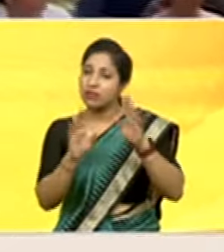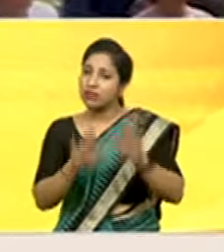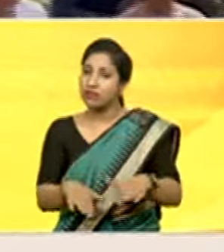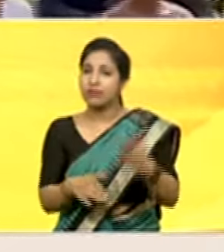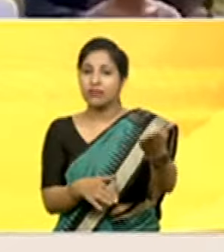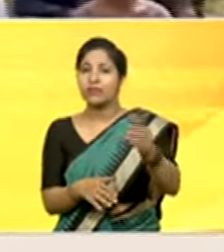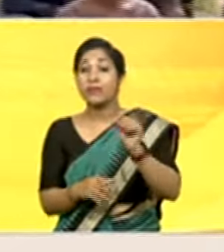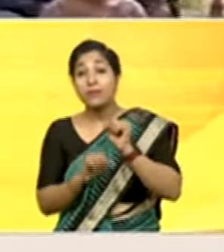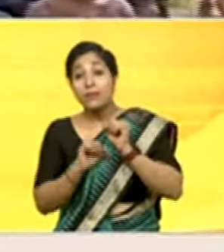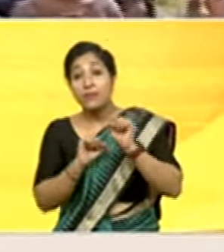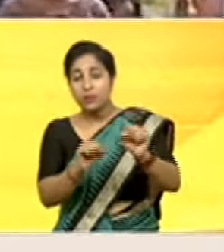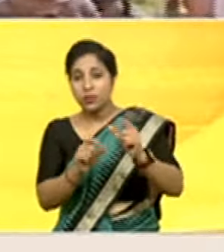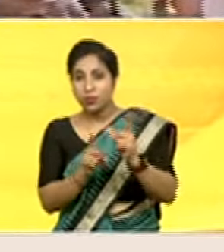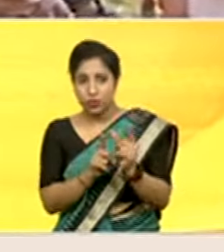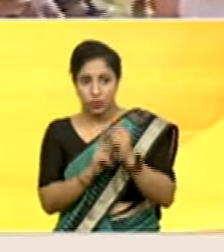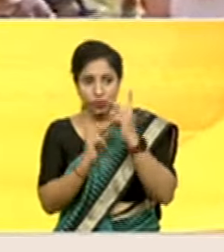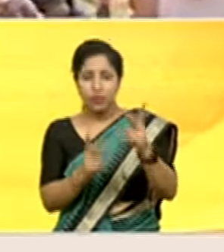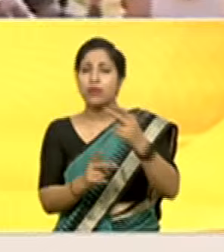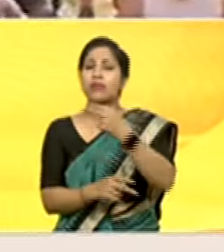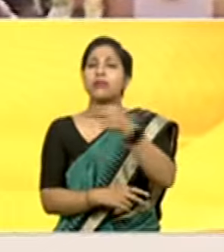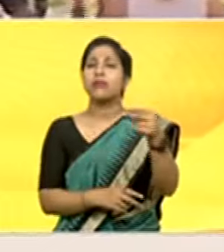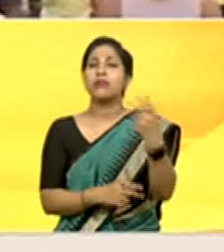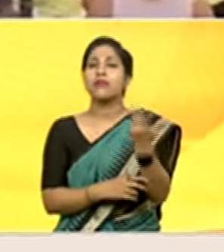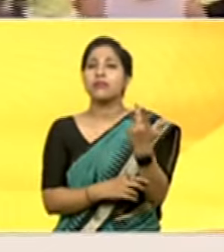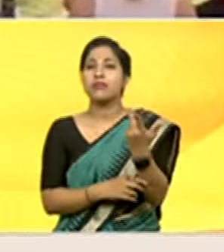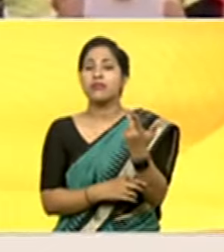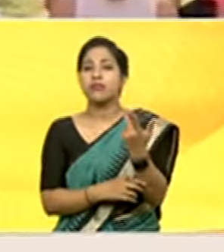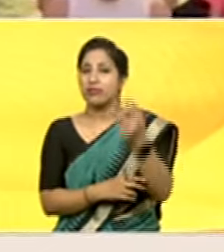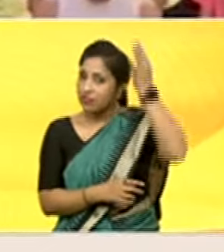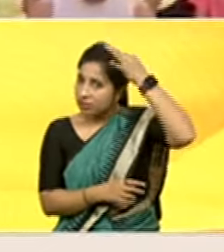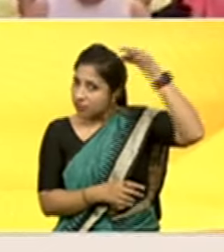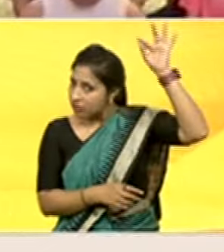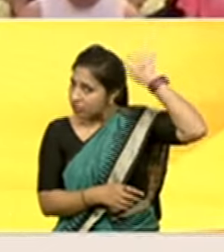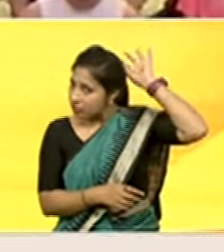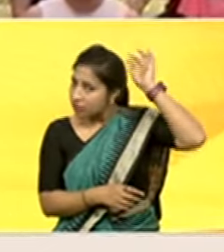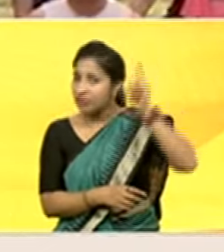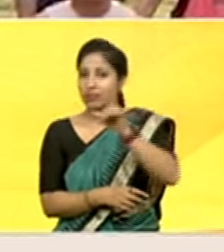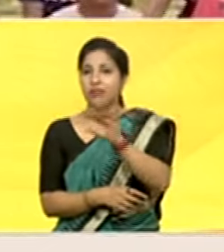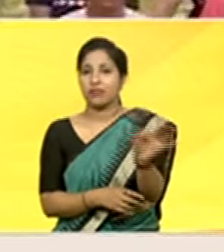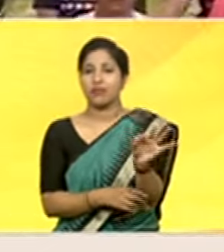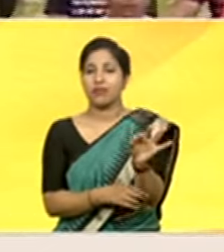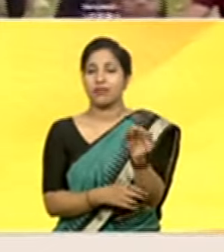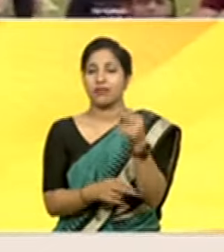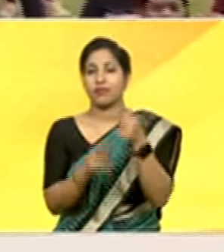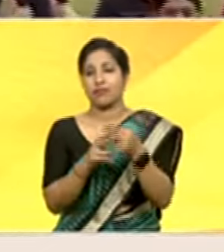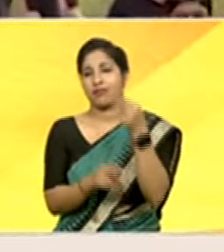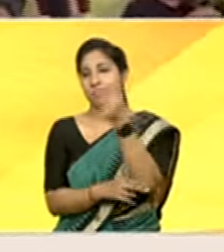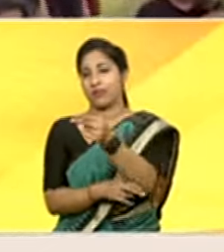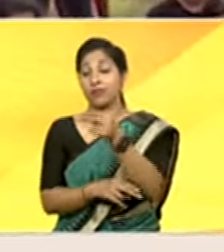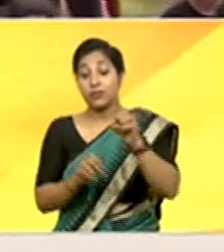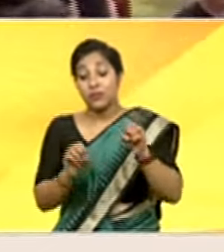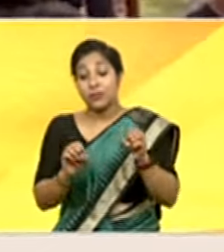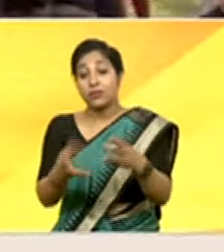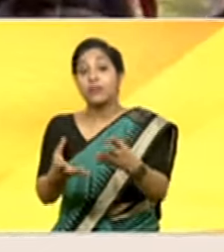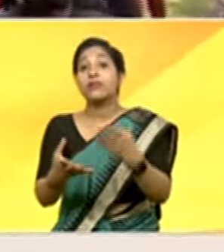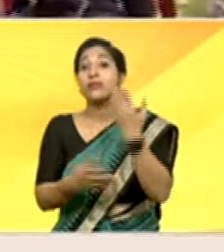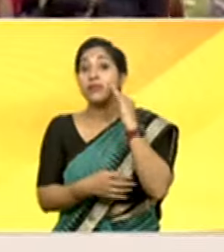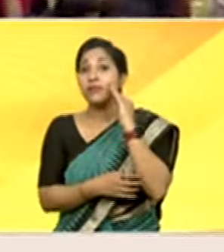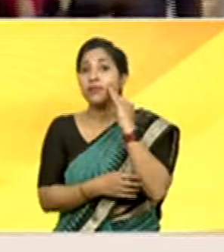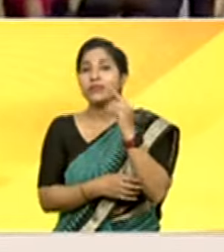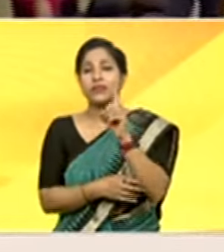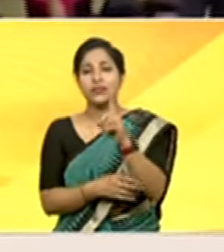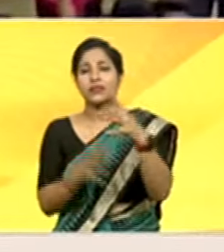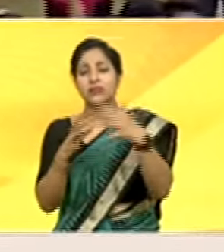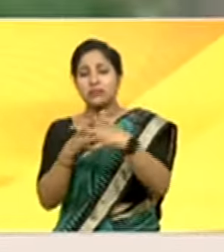इनकी इस पहल का नाम है संस्कृत विकेड। इसकी सुरुवात एक